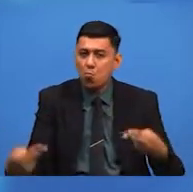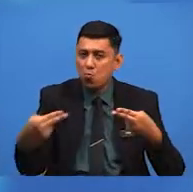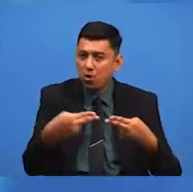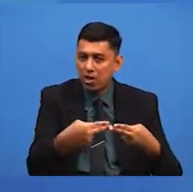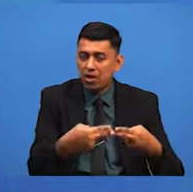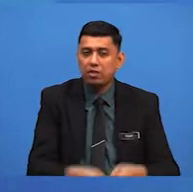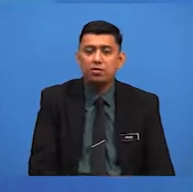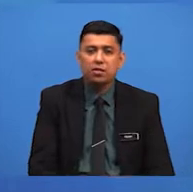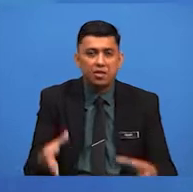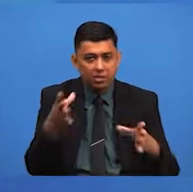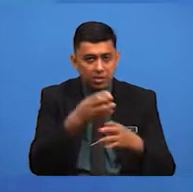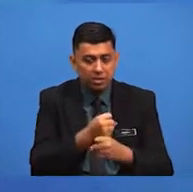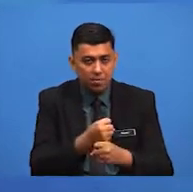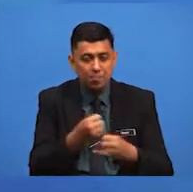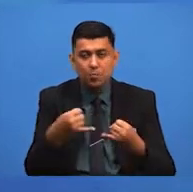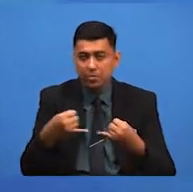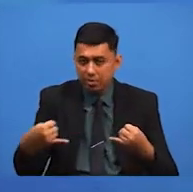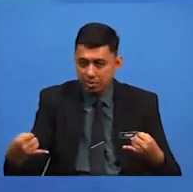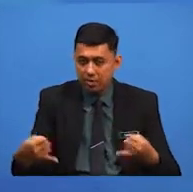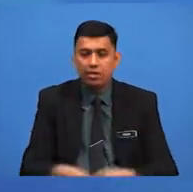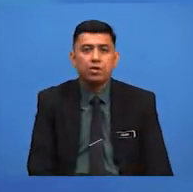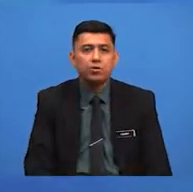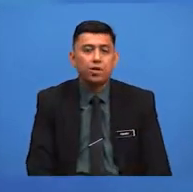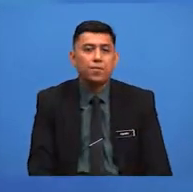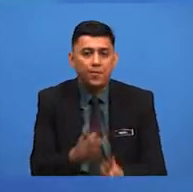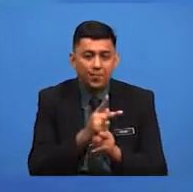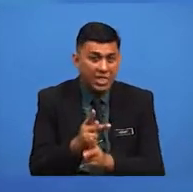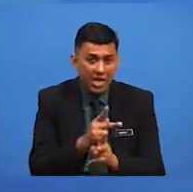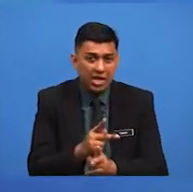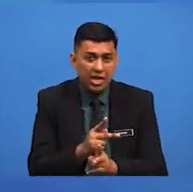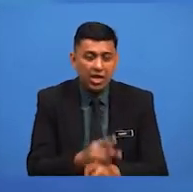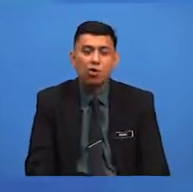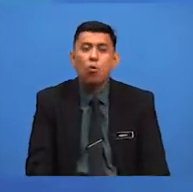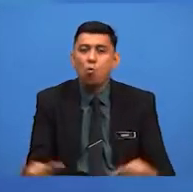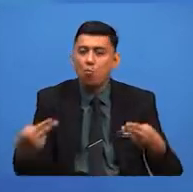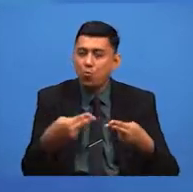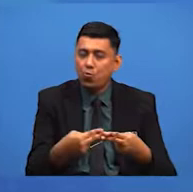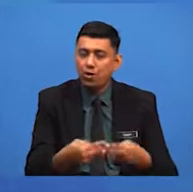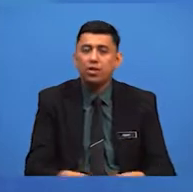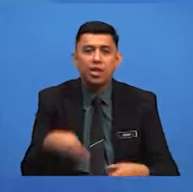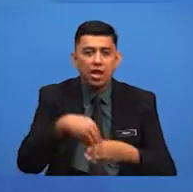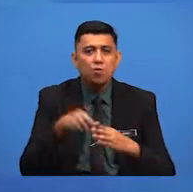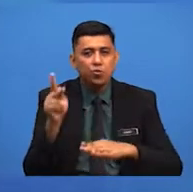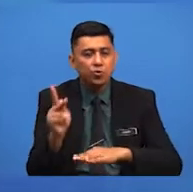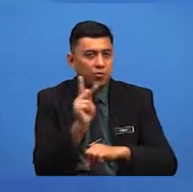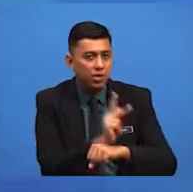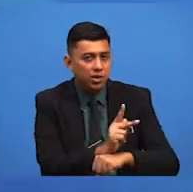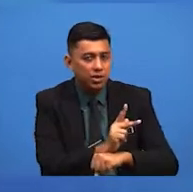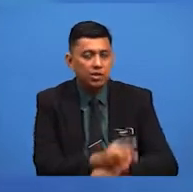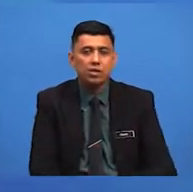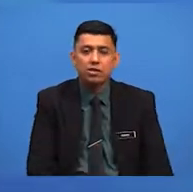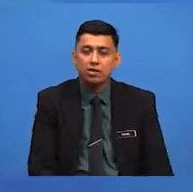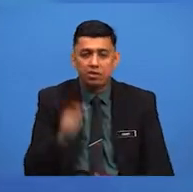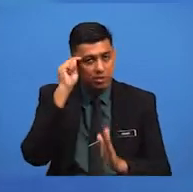hubungan. Terdapat pelbagai jenis simbol pengendali hubungan yang digunakan dalam sudokod dan